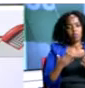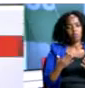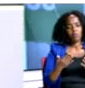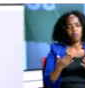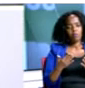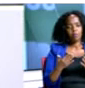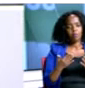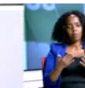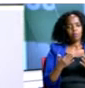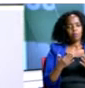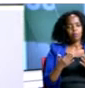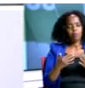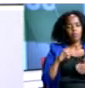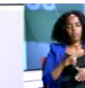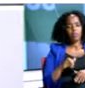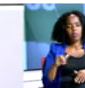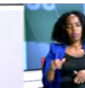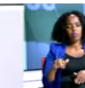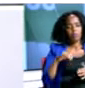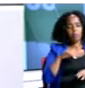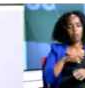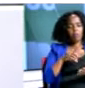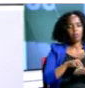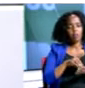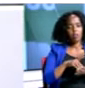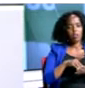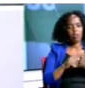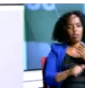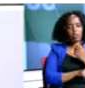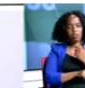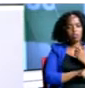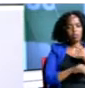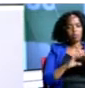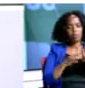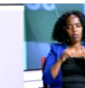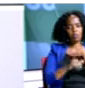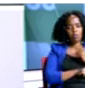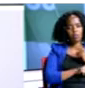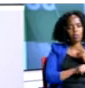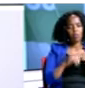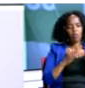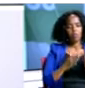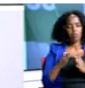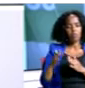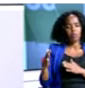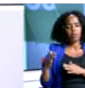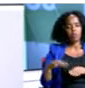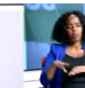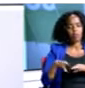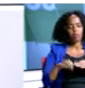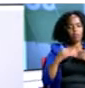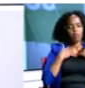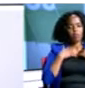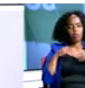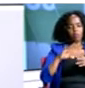dah. Aye, porabla. Akan ma magala asal Latin adat magalu terberakai satu kopi wantai san head dunjuru. Hogana